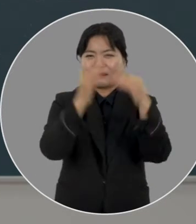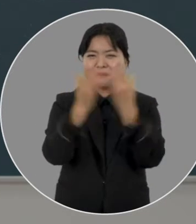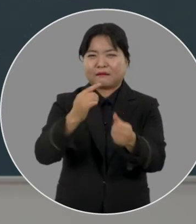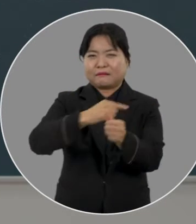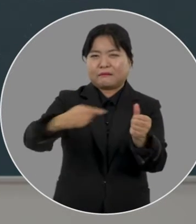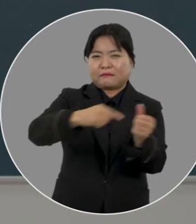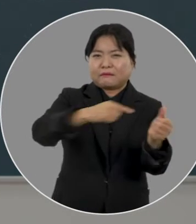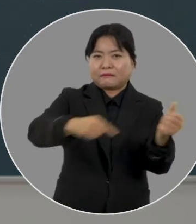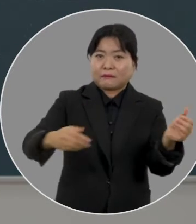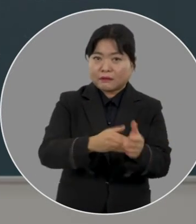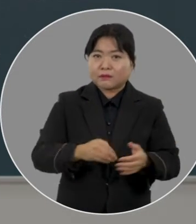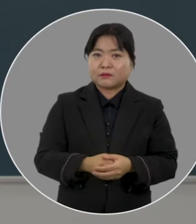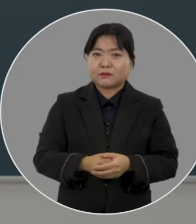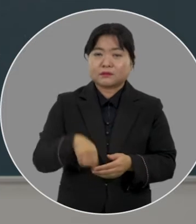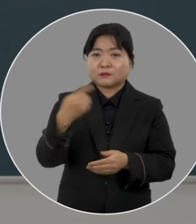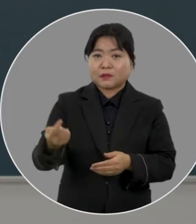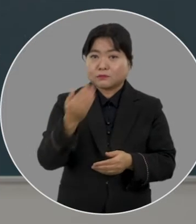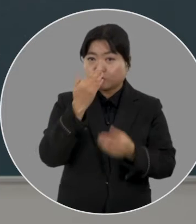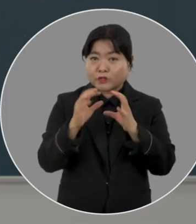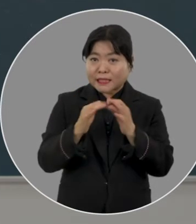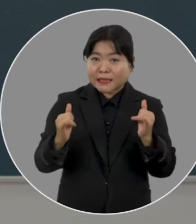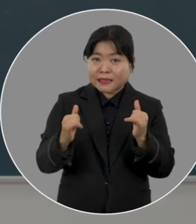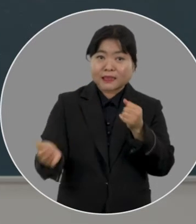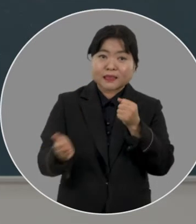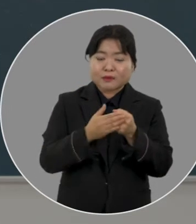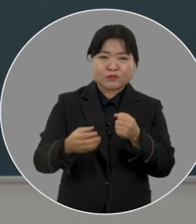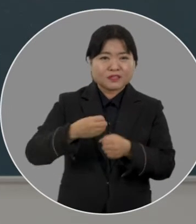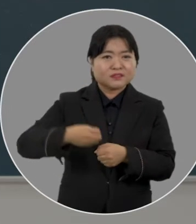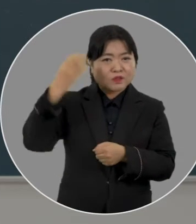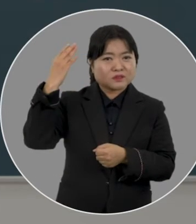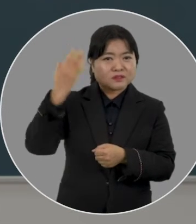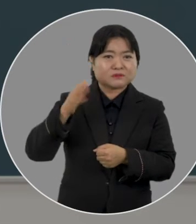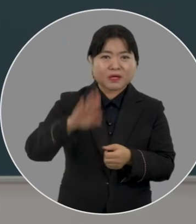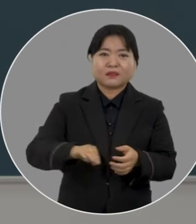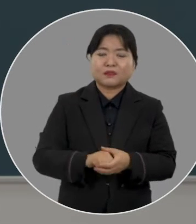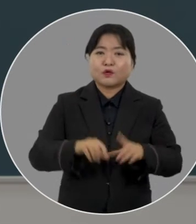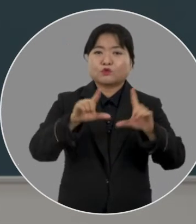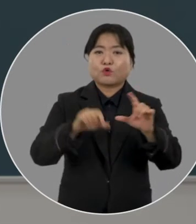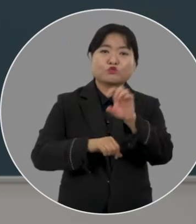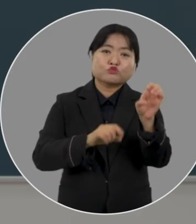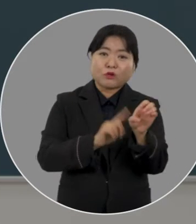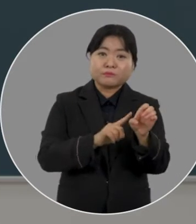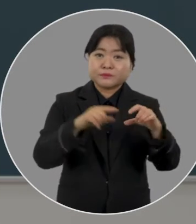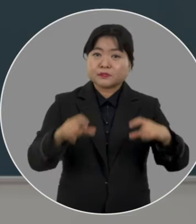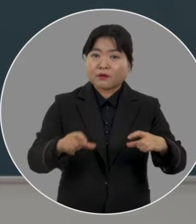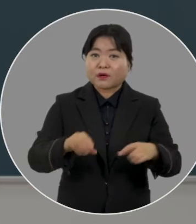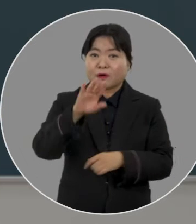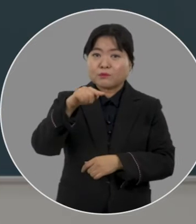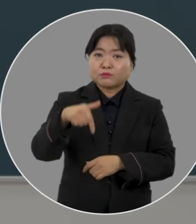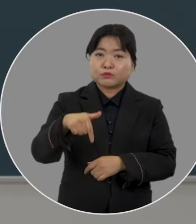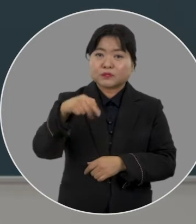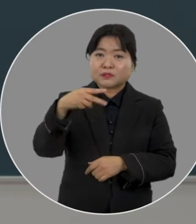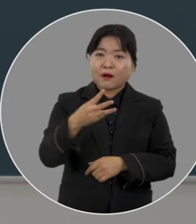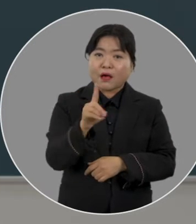죽었고요. 그다음 유대인에 가려서 많은 분들이 잊고 있지만 동유럽 지역에